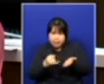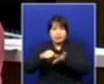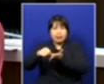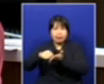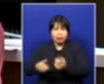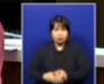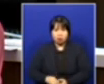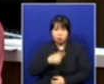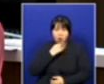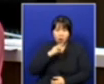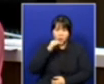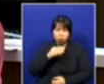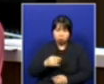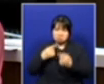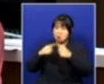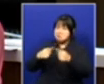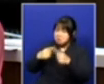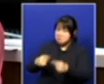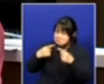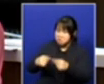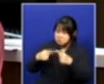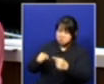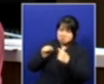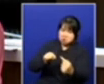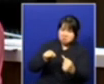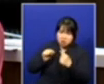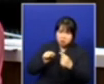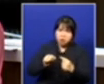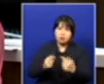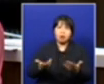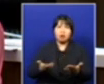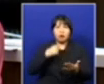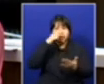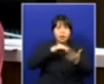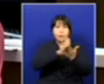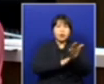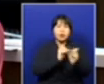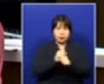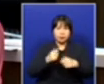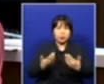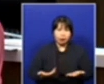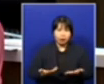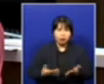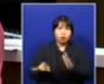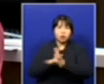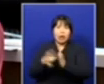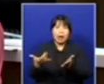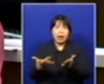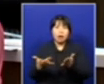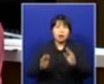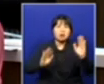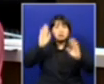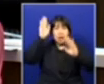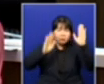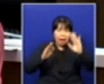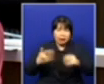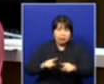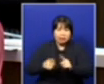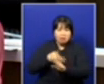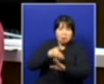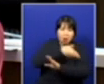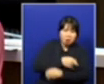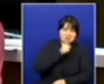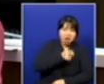ต้ทุกดอกตอกทุกเม็ดแล้วประเทศมันขับเคลื่อนได้ยังไงนะครับสุดท้ายท่านก็มาเข้าระบบประชาธิปไตยตะกอนด่านักการเมืองเช้ากล